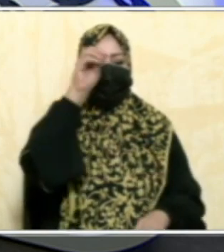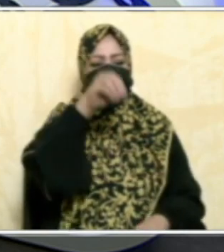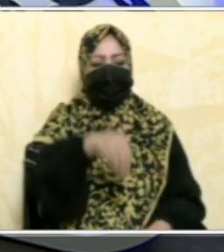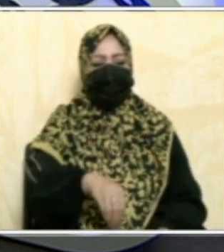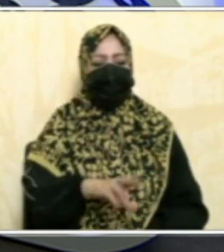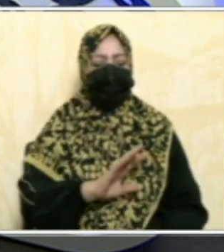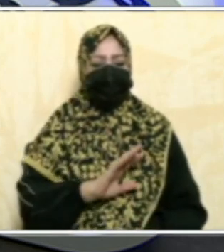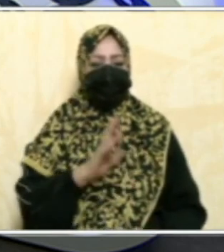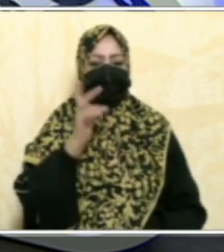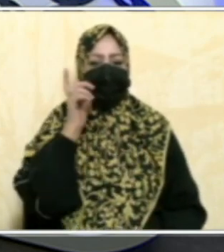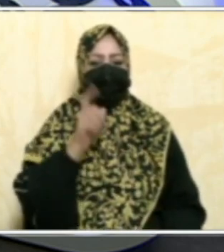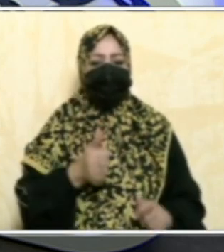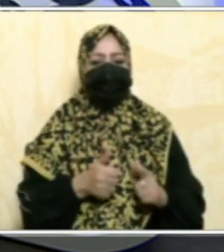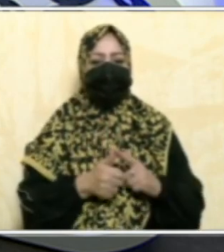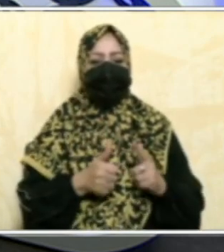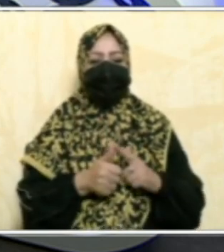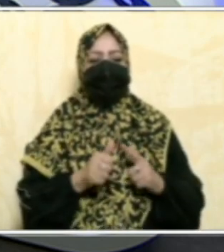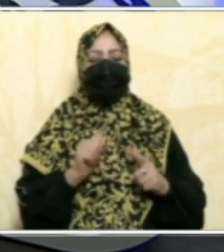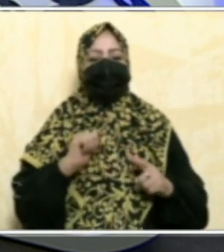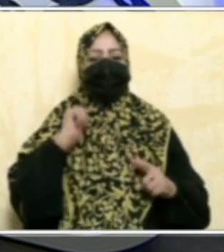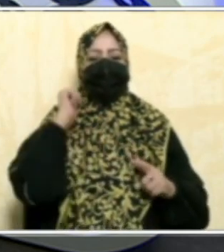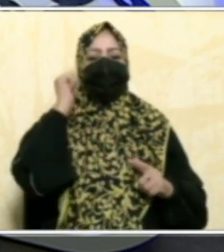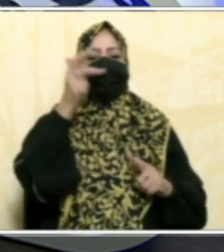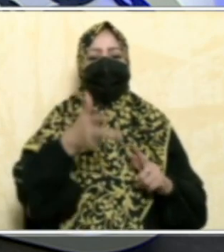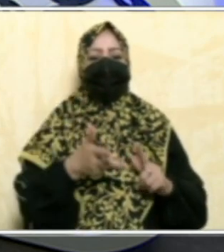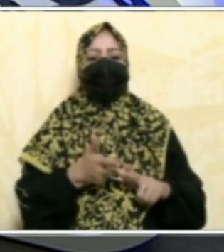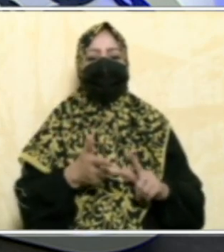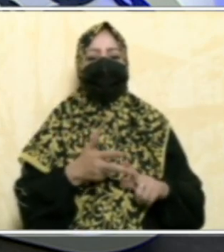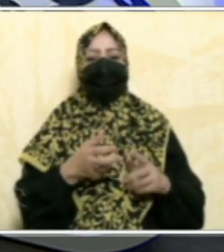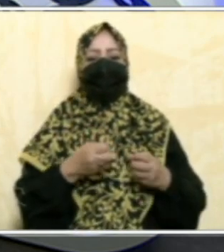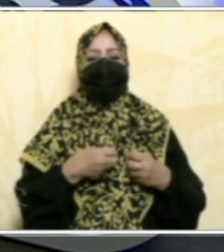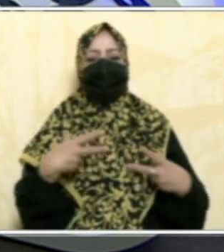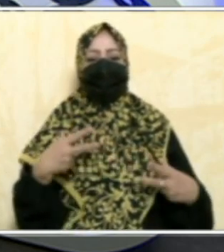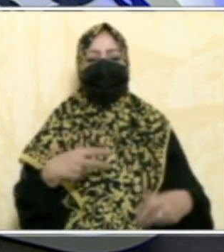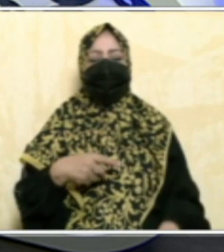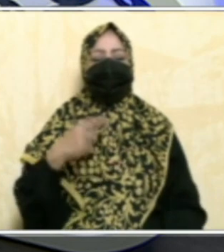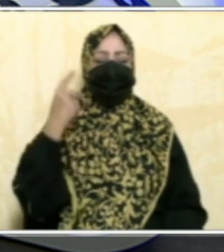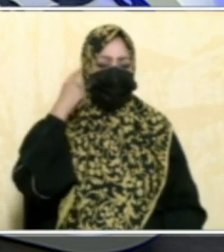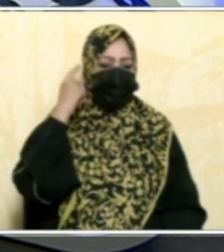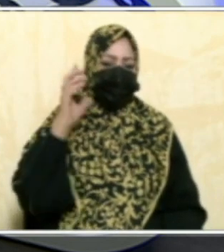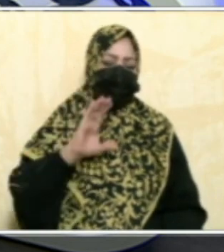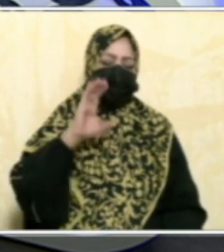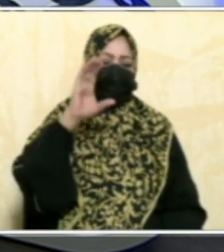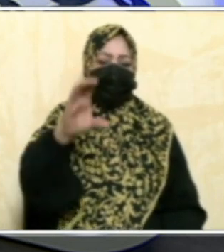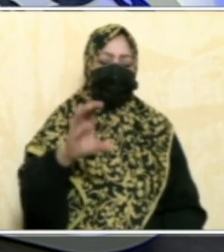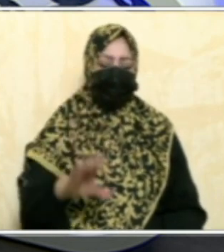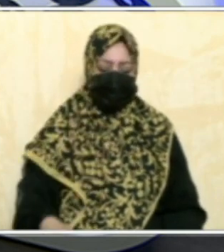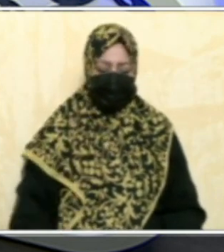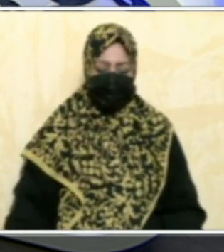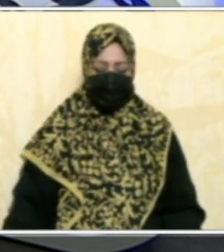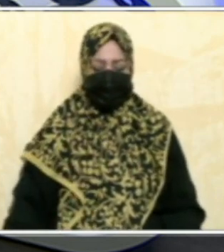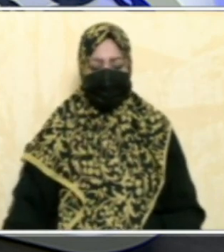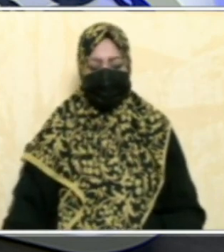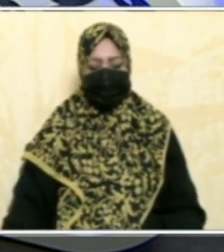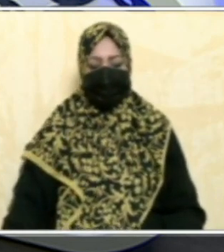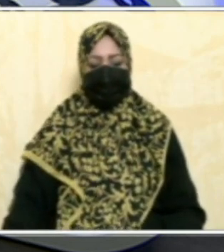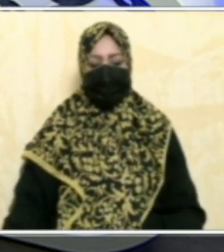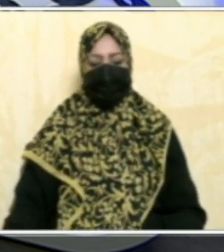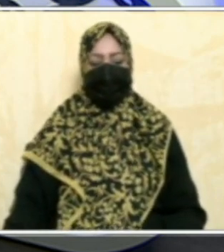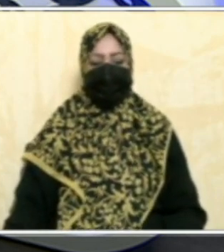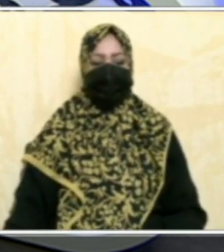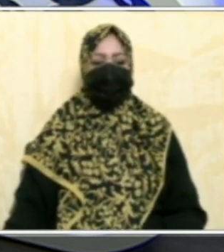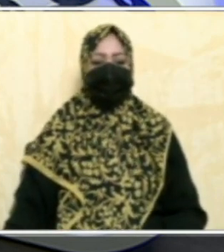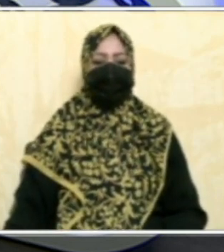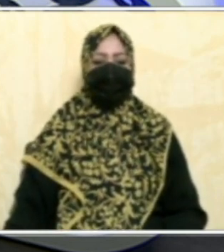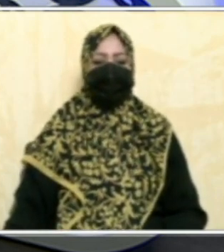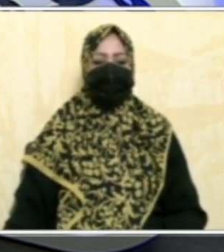الركعة الثالثة بالنسبة لي؟ تسمع الإجابة إن شاء الله. بارك الله فيك. يعني هل نأتي بها جهرا أو سورة جهر ولا فاتحة